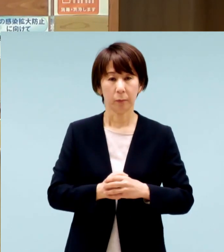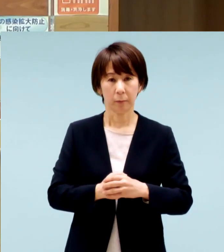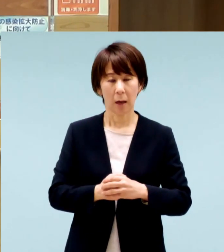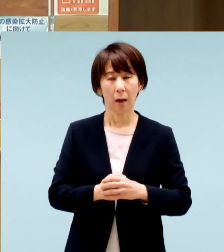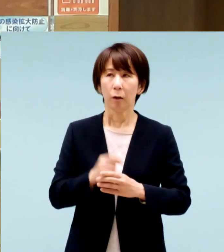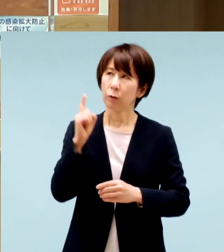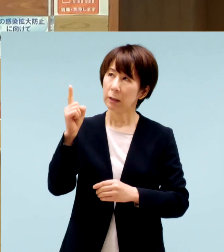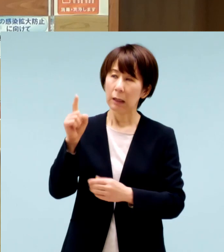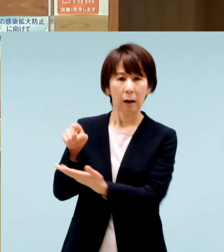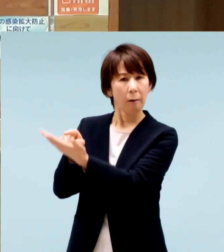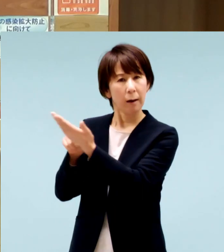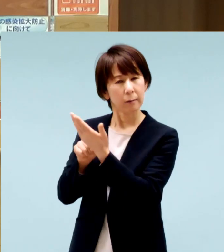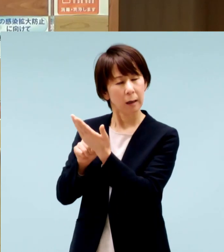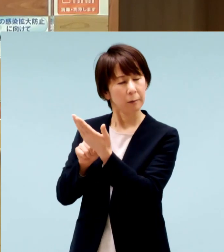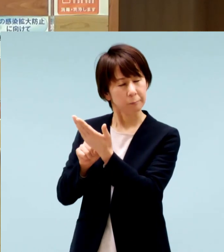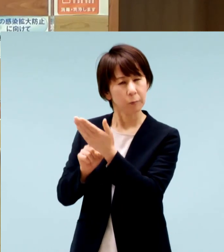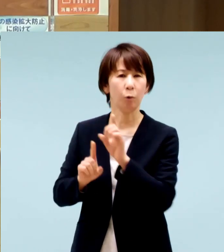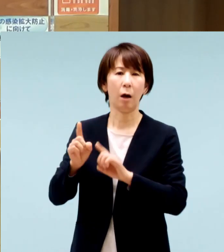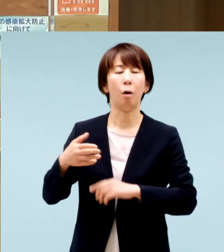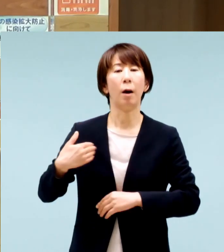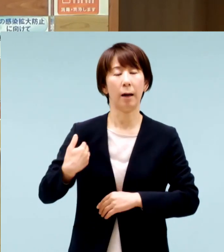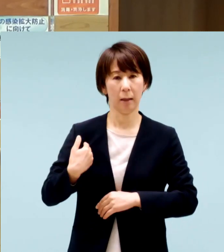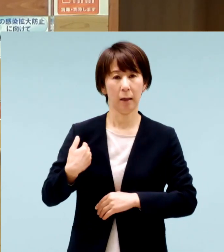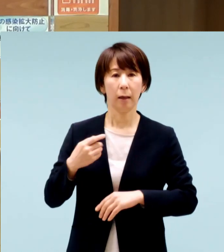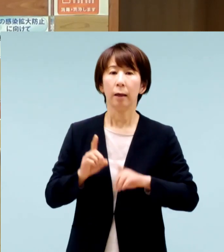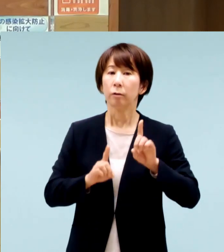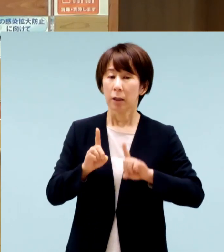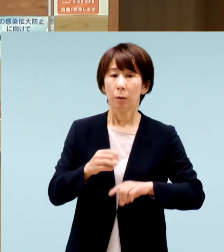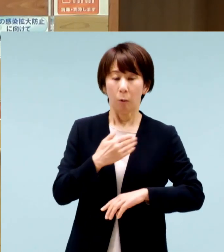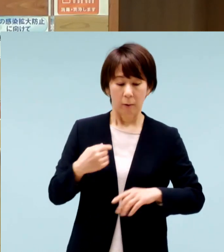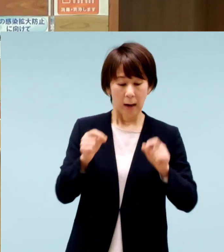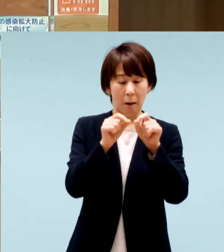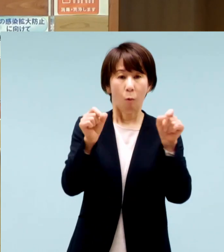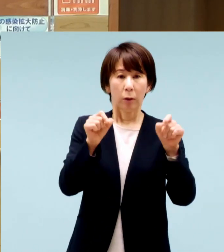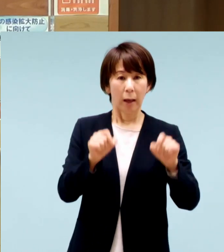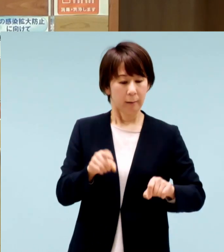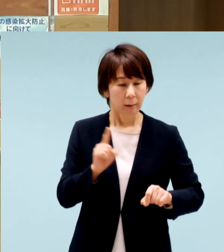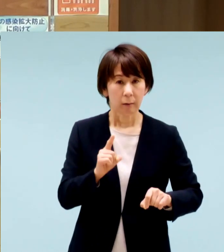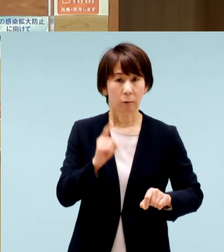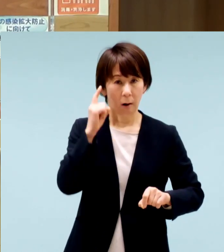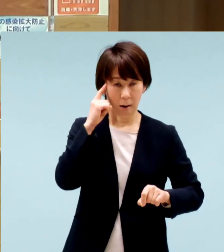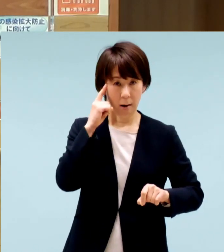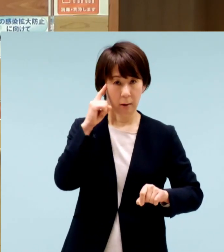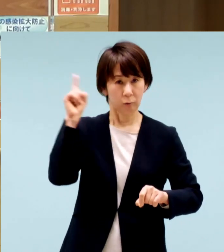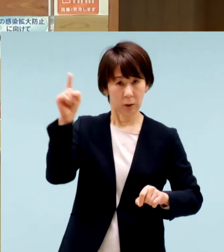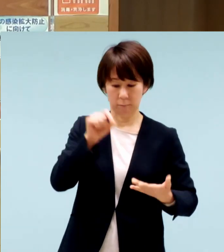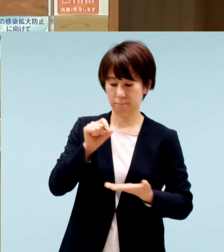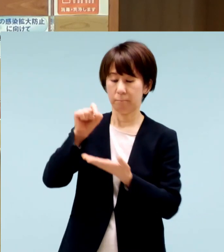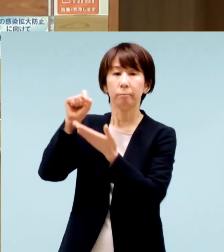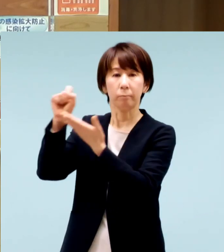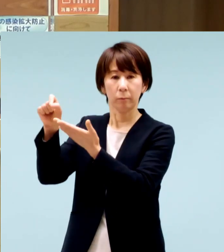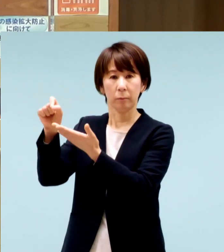ですけどね、ただ問題提起をしっかりしていかないと国からの回答もないんで、そこは